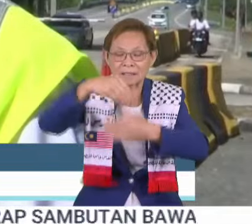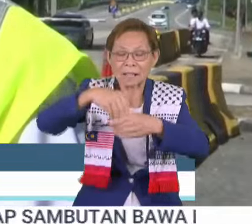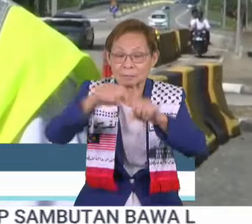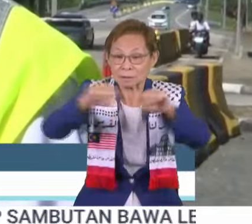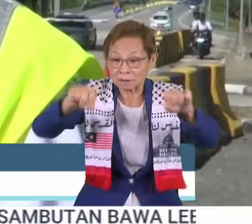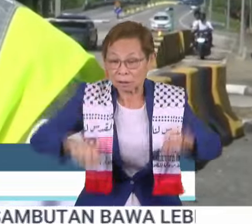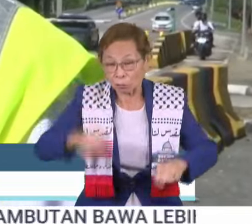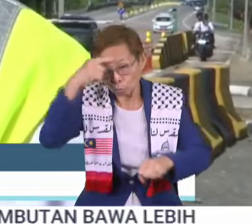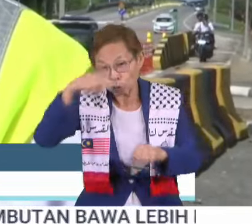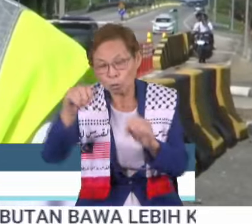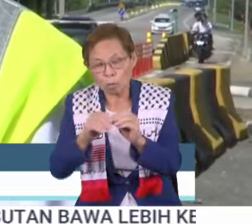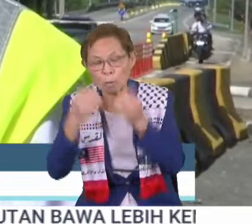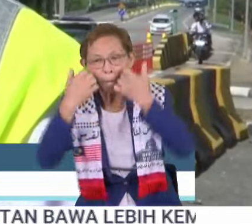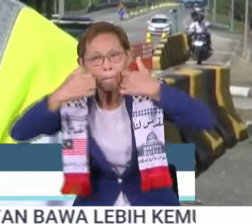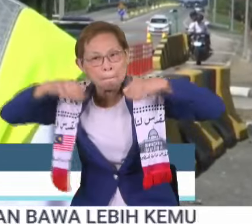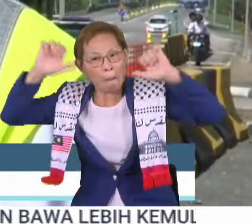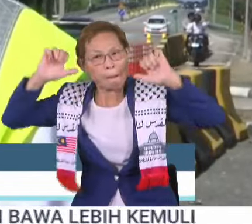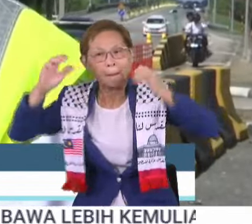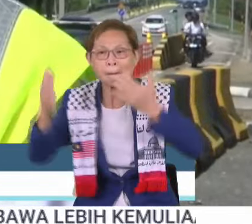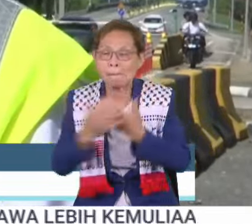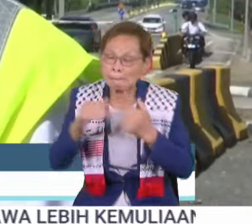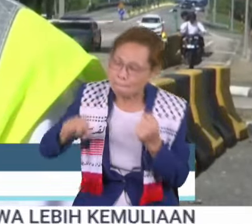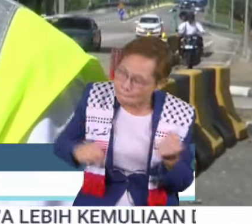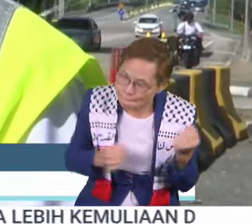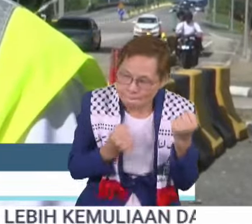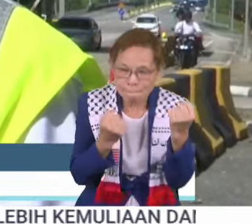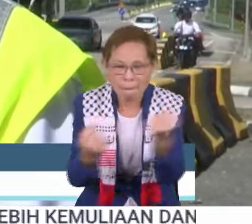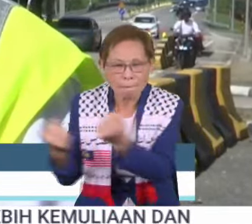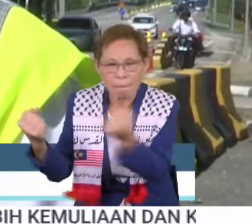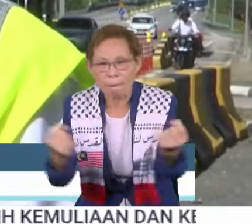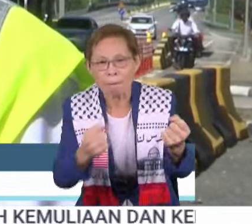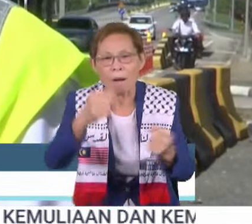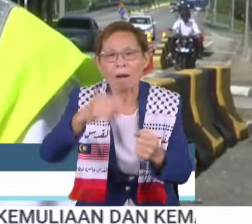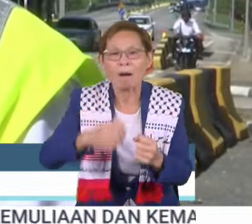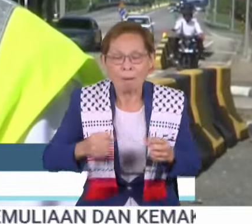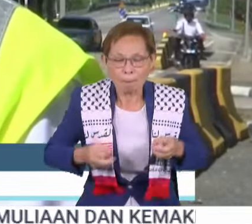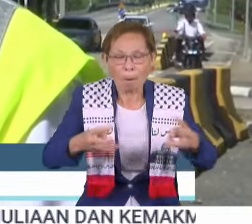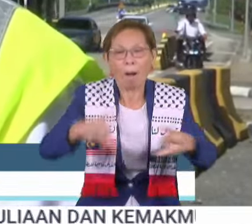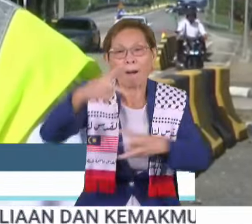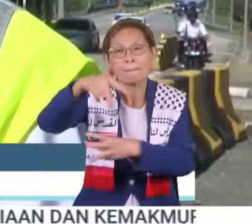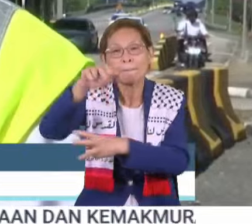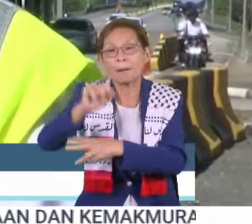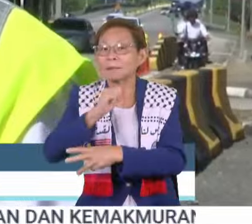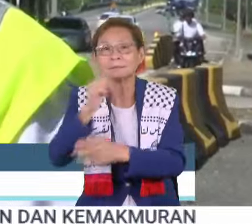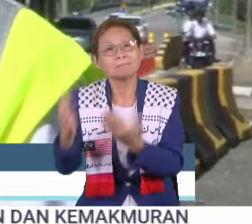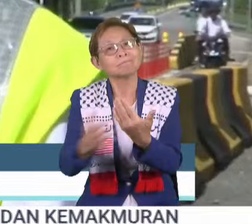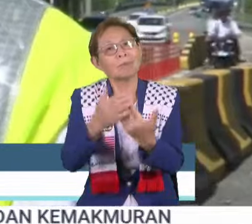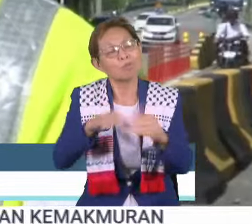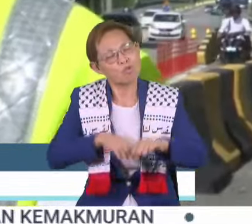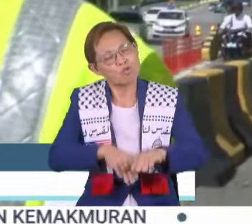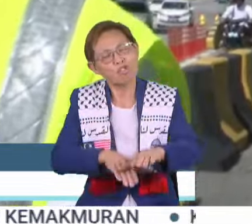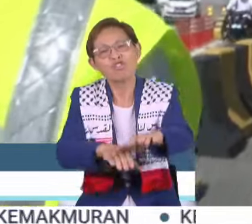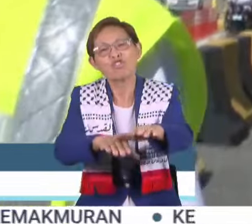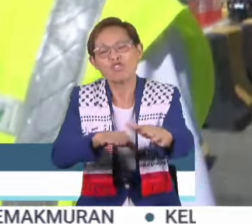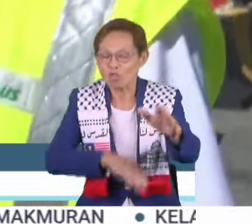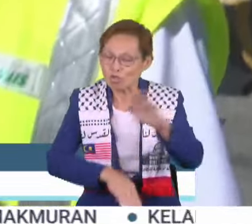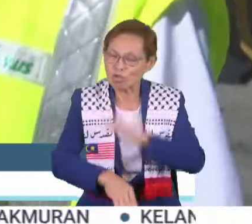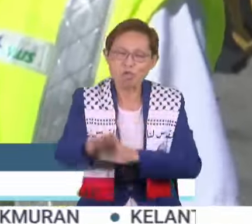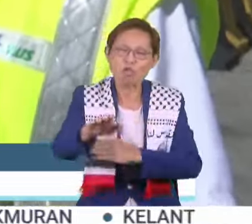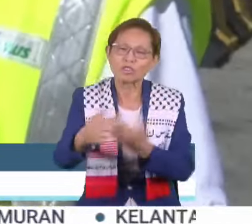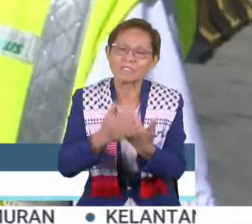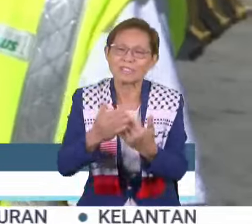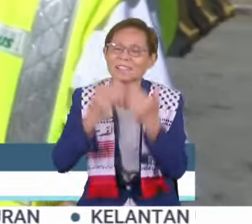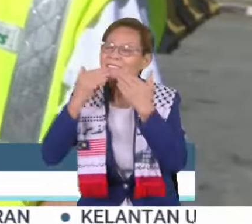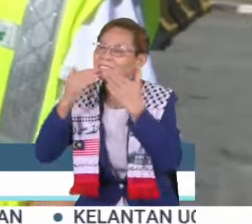sistem untuk lebih efisien lah di dalam melalui Lebuh Raya Plus ni tanpa apa-apa halangan. Baik, terima kasih Cik Mahathir